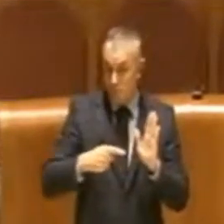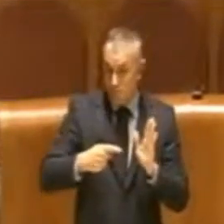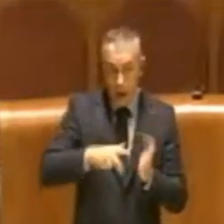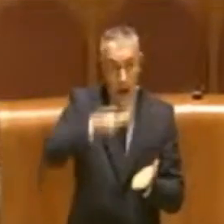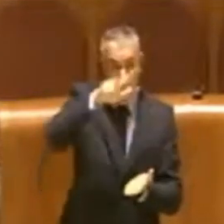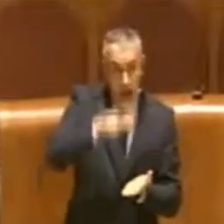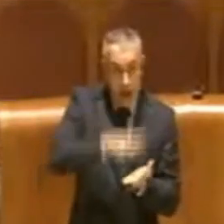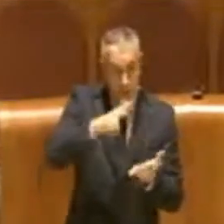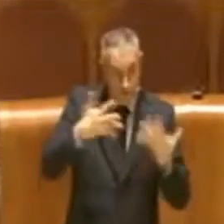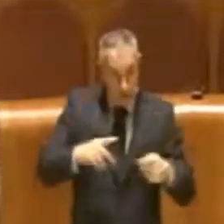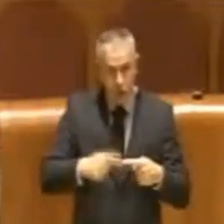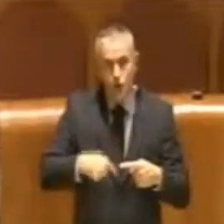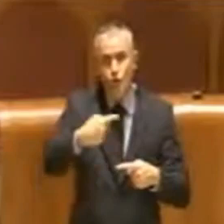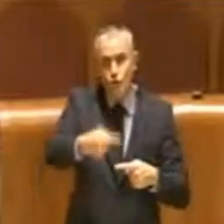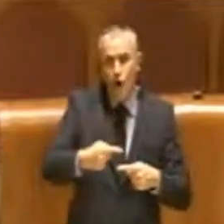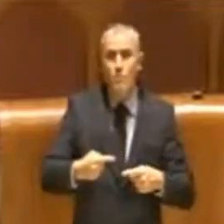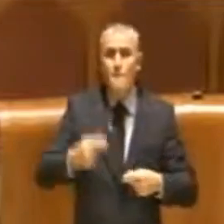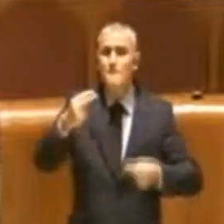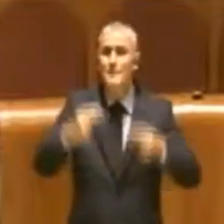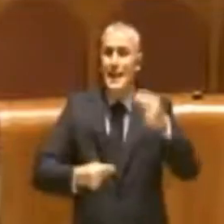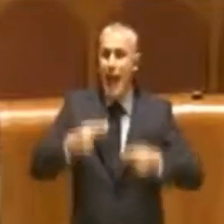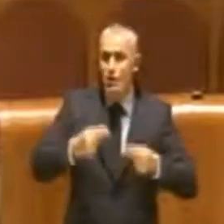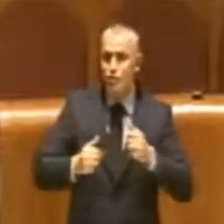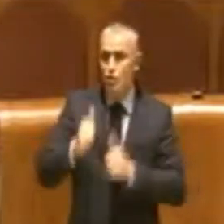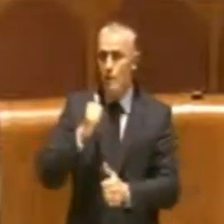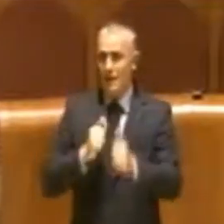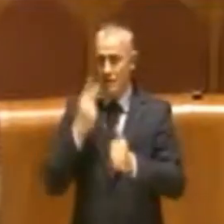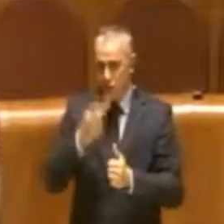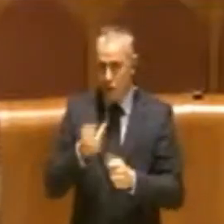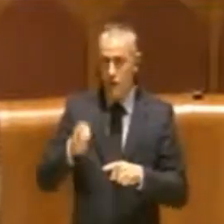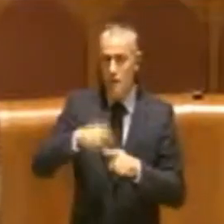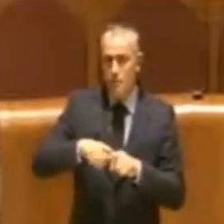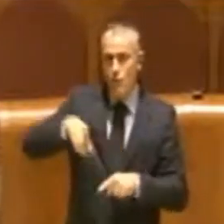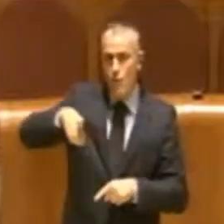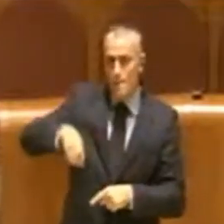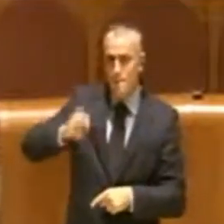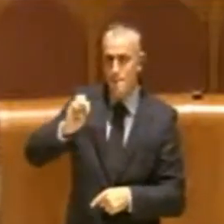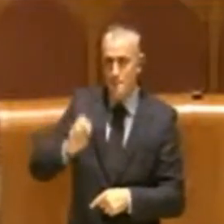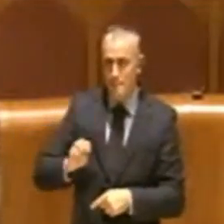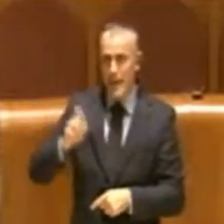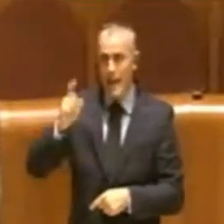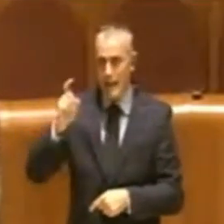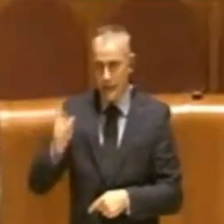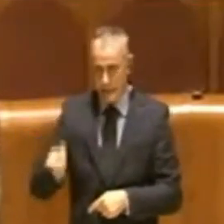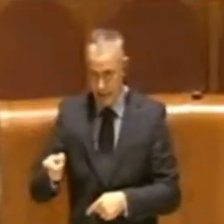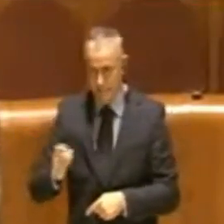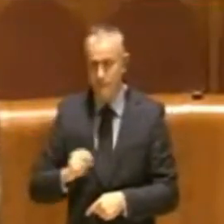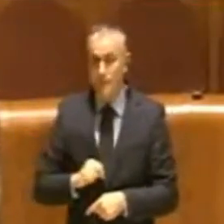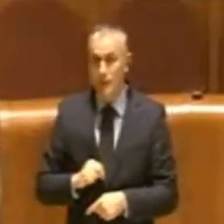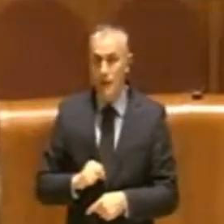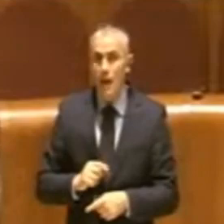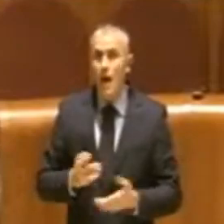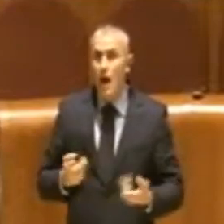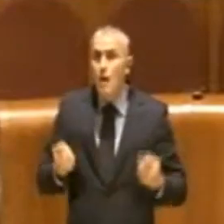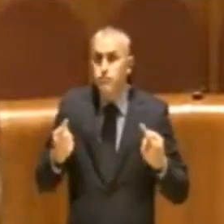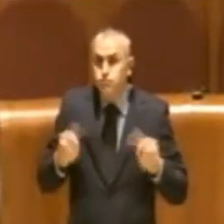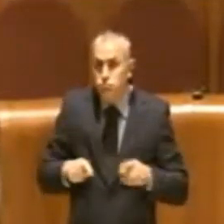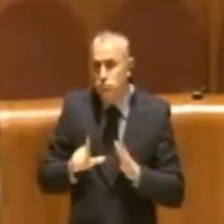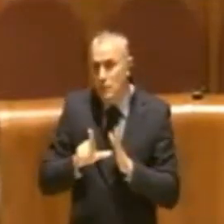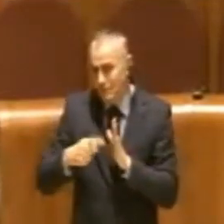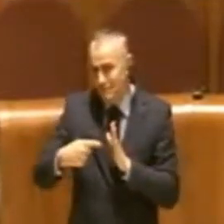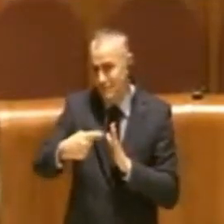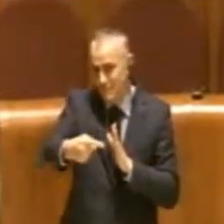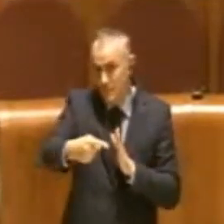approvazione, anche il bilancio di previsione e il PEG, e a suo tempo, quindi, appena verrà